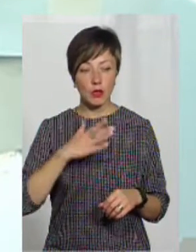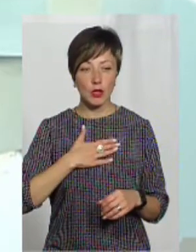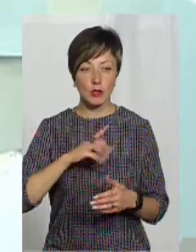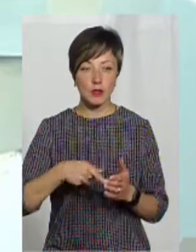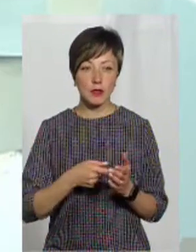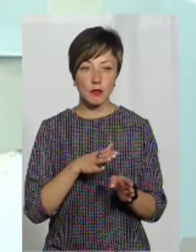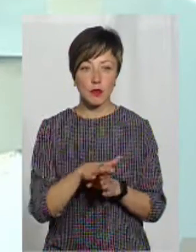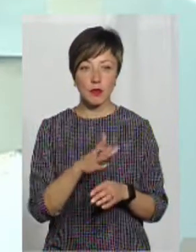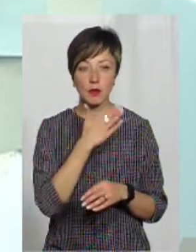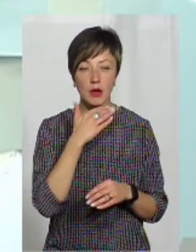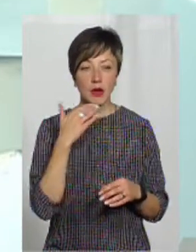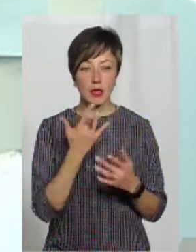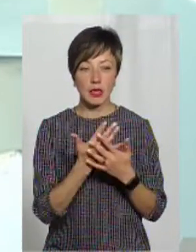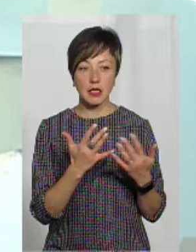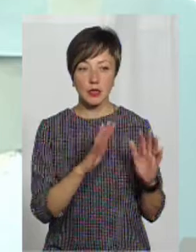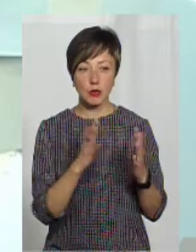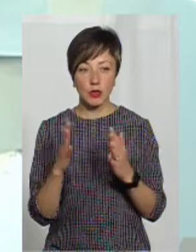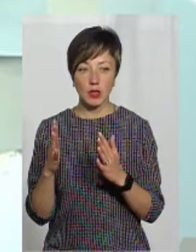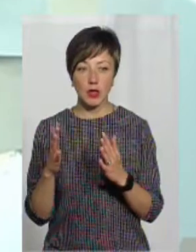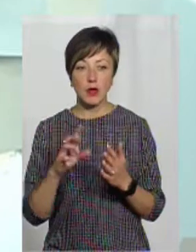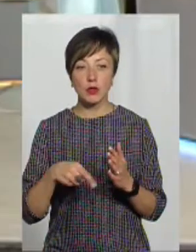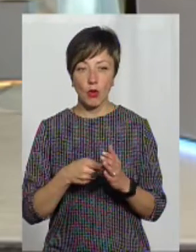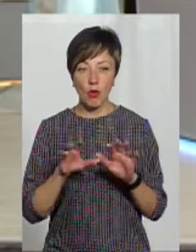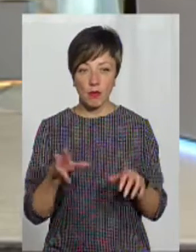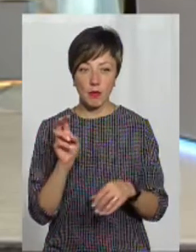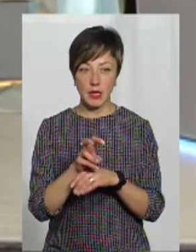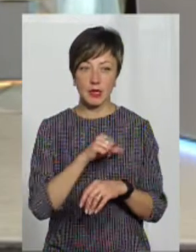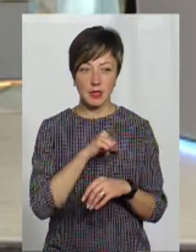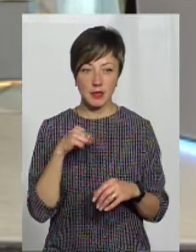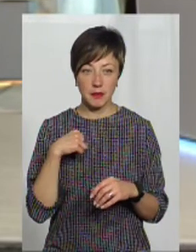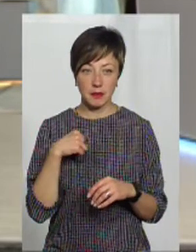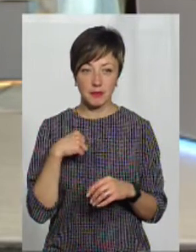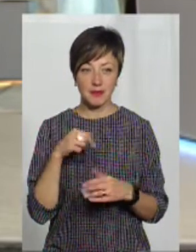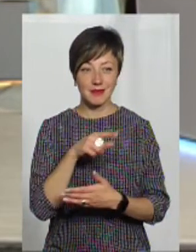нашому місті зараз відбувається дуже багато різних подій. А до міського голови підете самі?